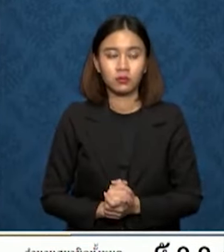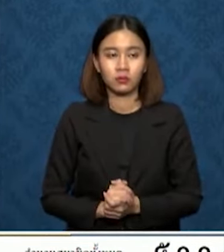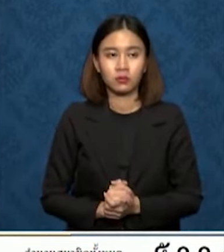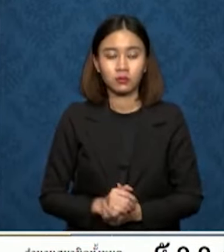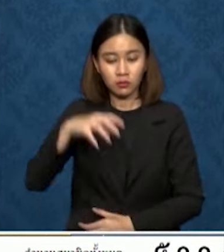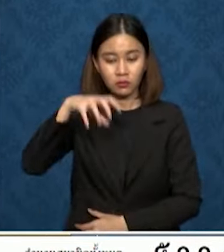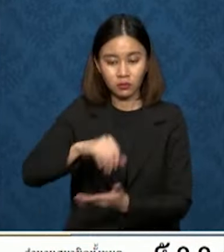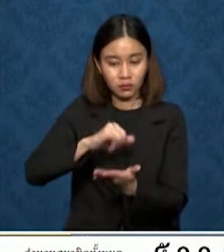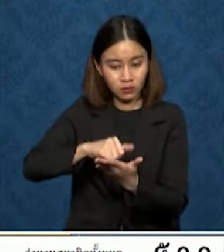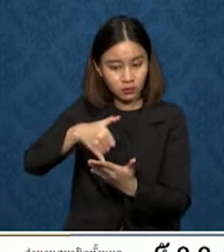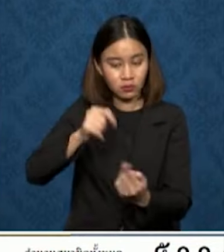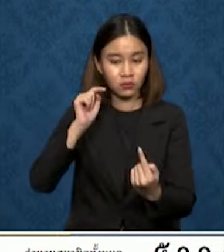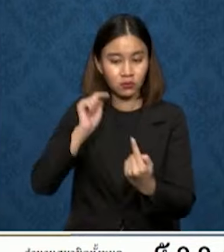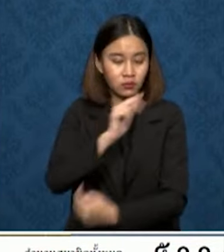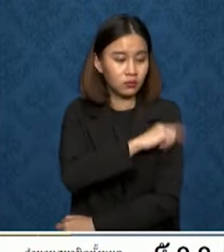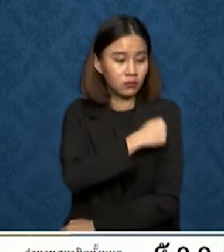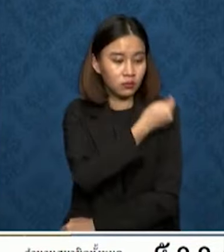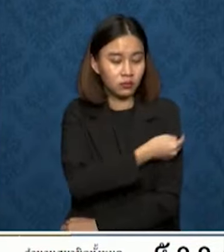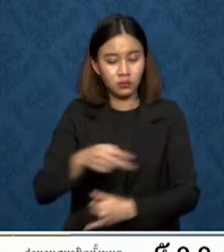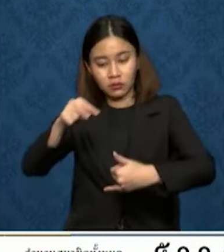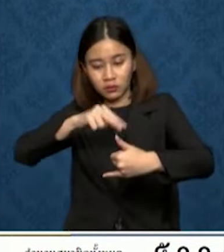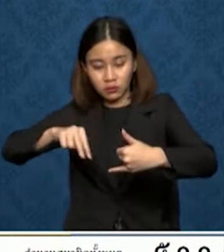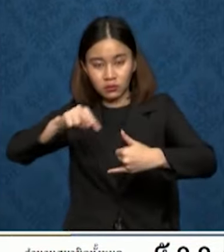สถานบำบัดที่เป็ทด้านการแพทย์นะครั